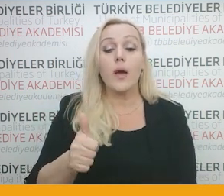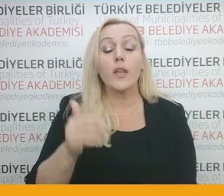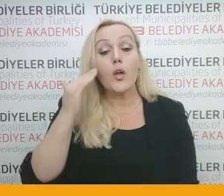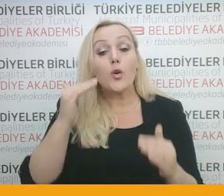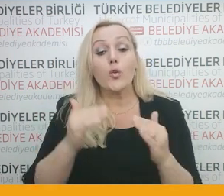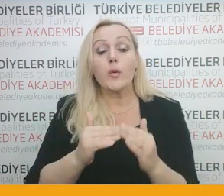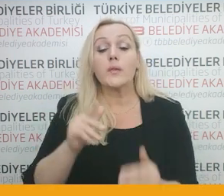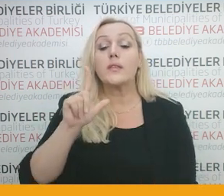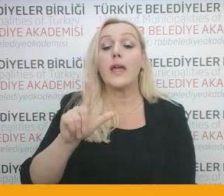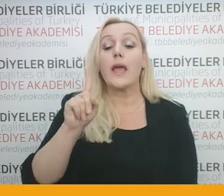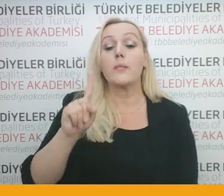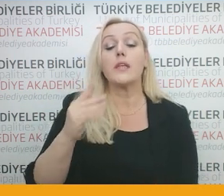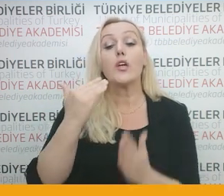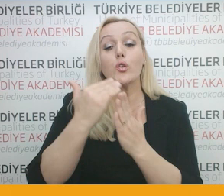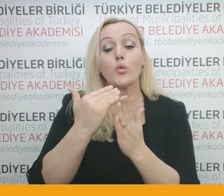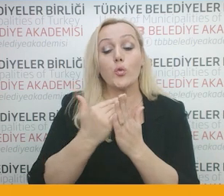uymamız gereken bir kural.